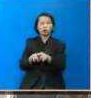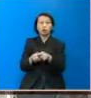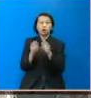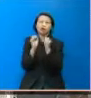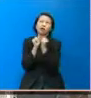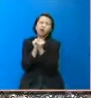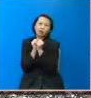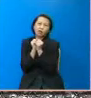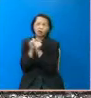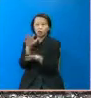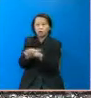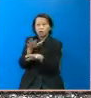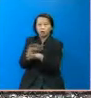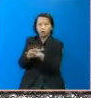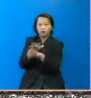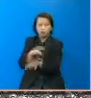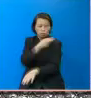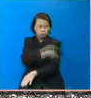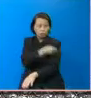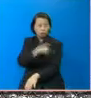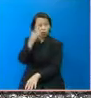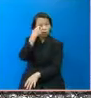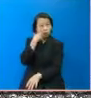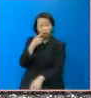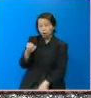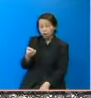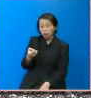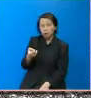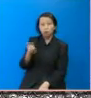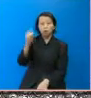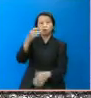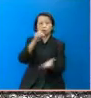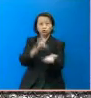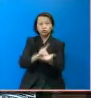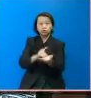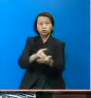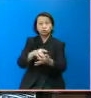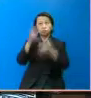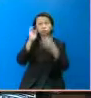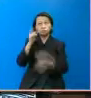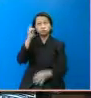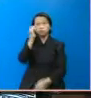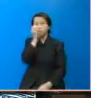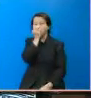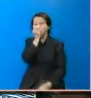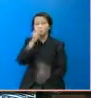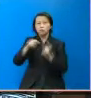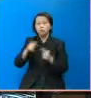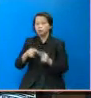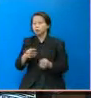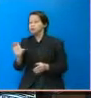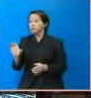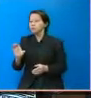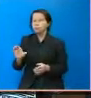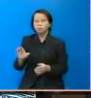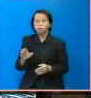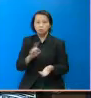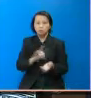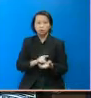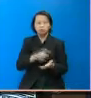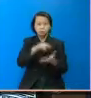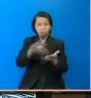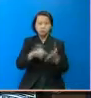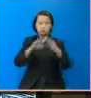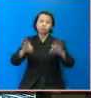di hospital yang ada, bertindi-bertindi. Anytime doctor can just decide when oxygen to be given to who. Ini yang penting kepada